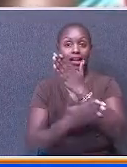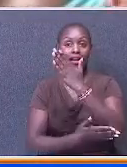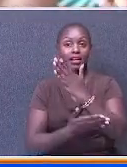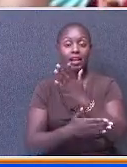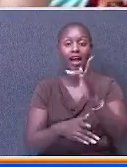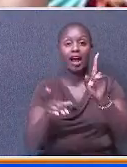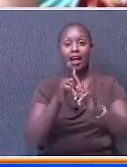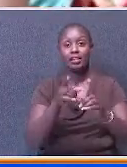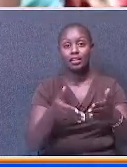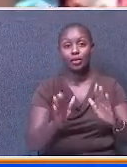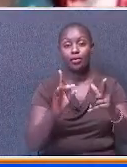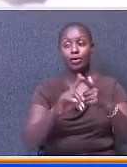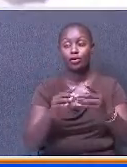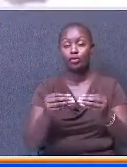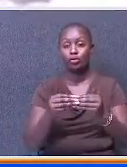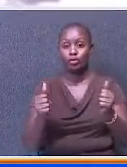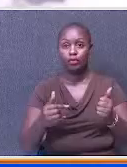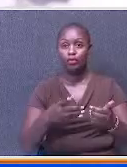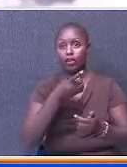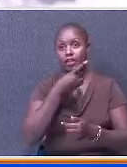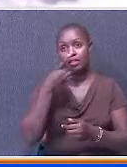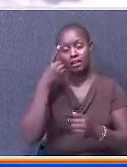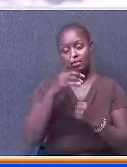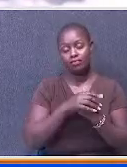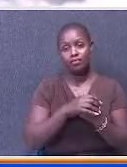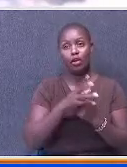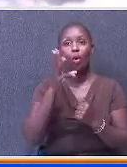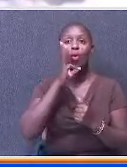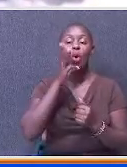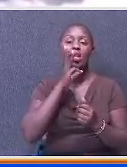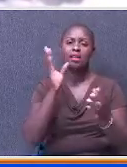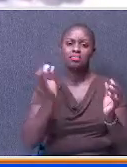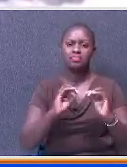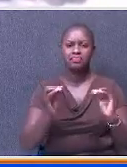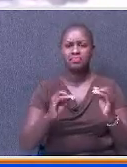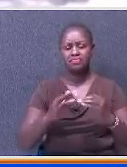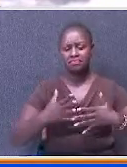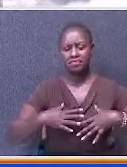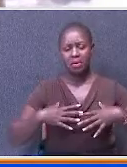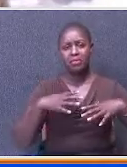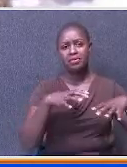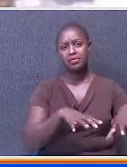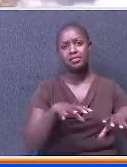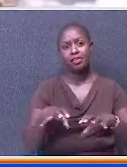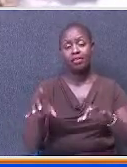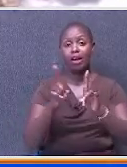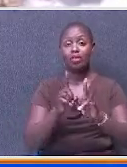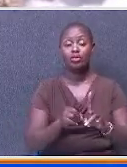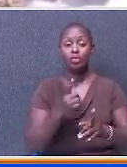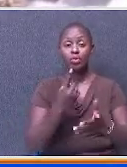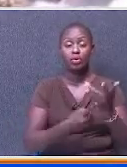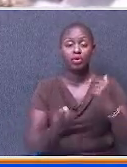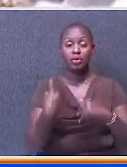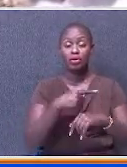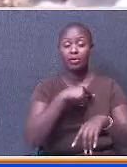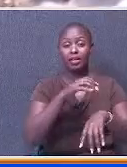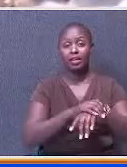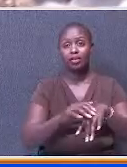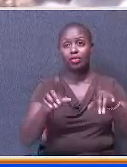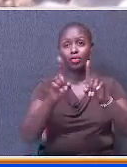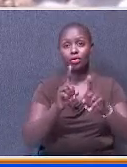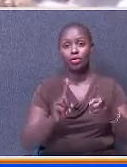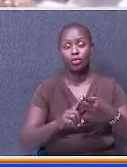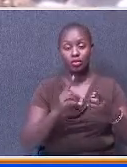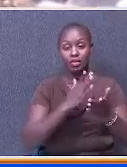ya kukabiliana na ukame. Hakuna maji, watu wanaumia. Na within the displacement ambayo tunapata, bado tunapigwa na